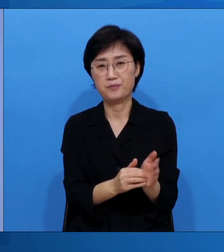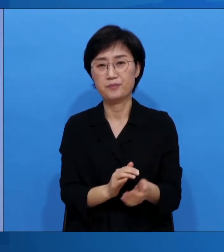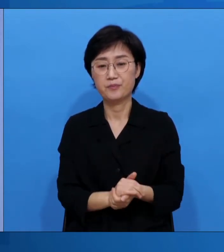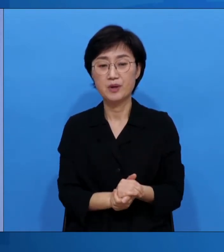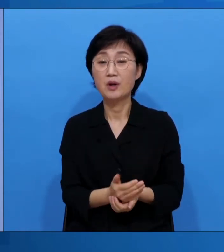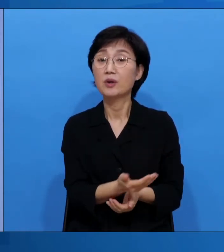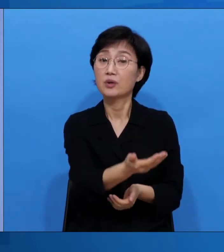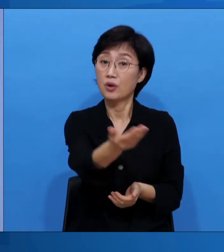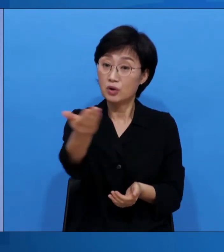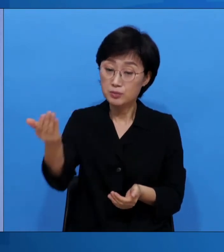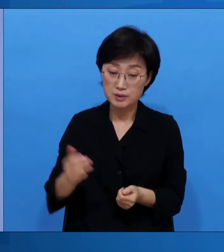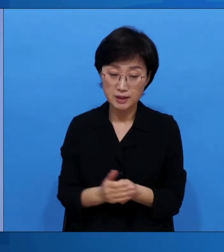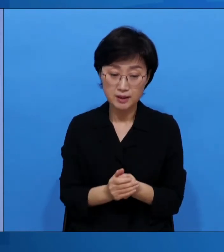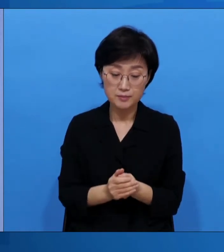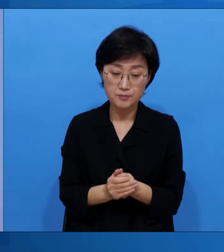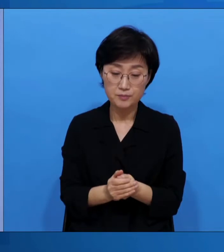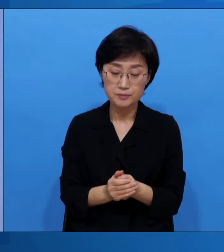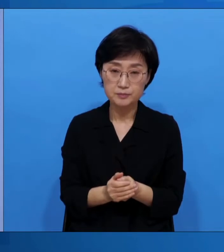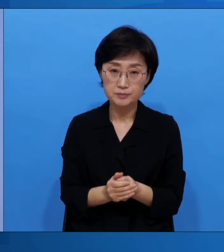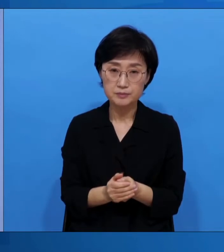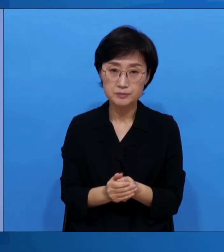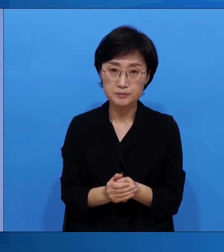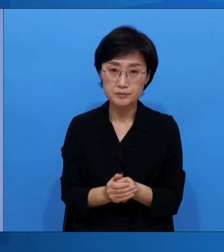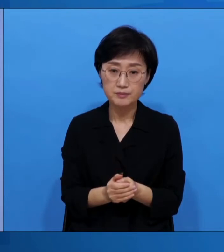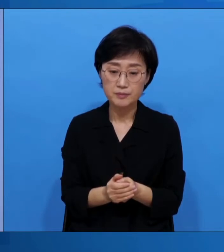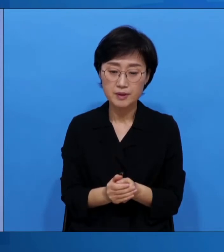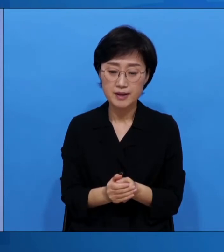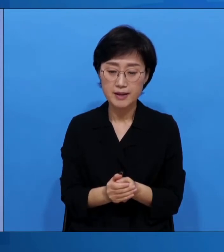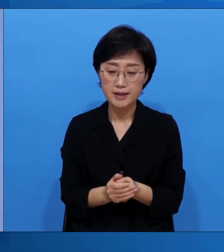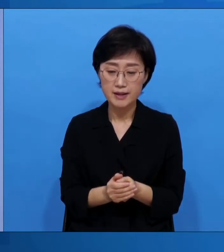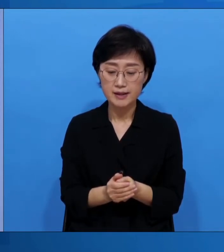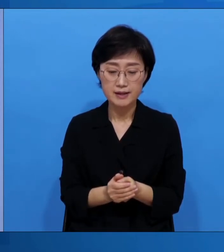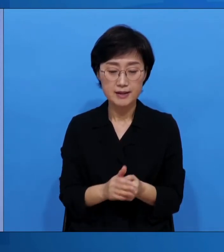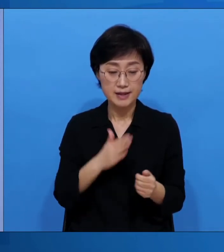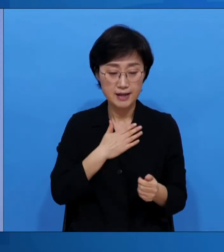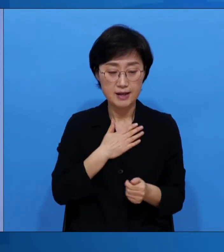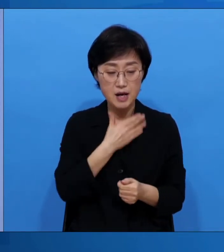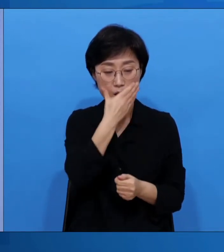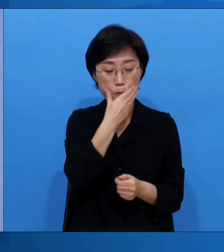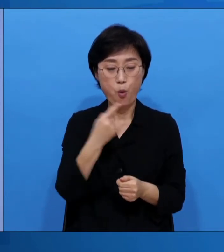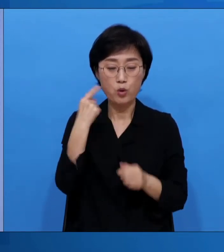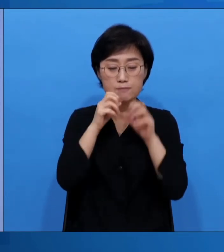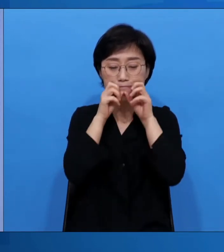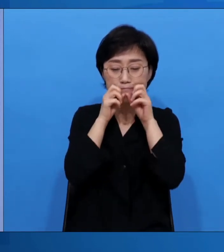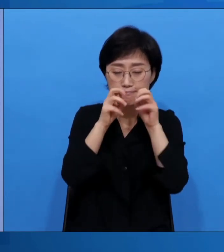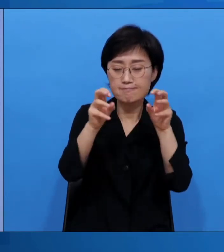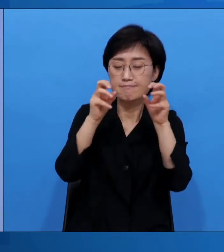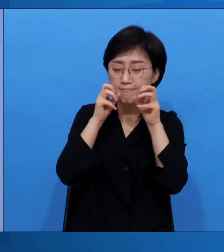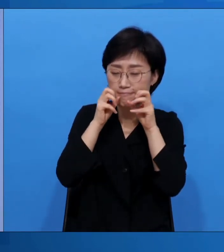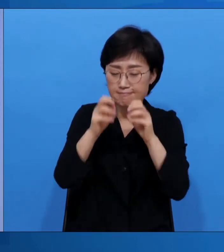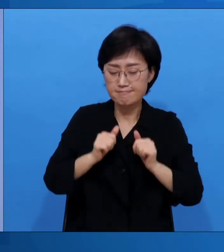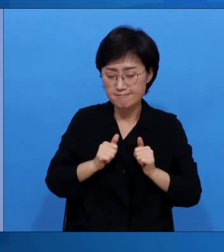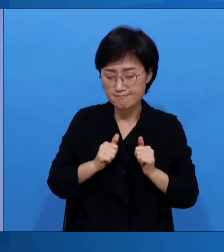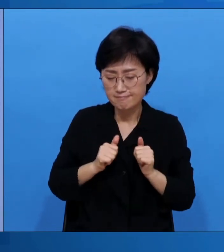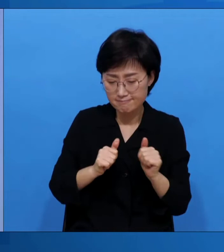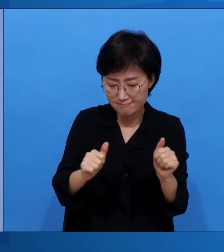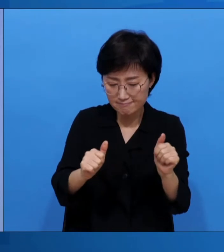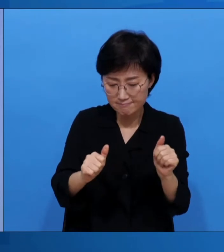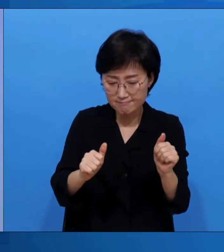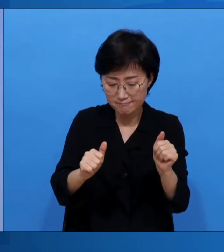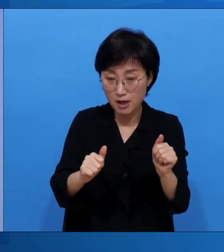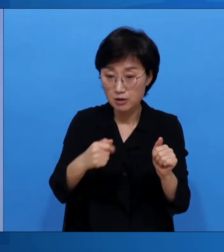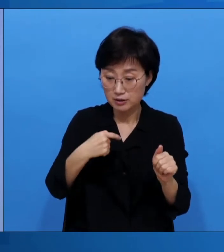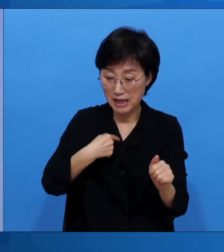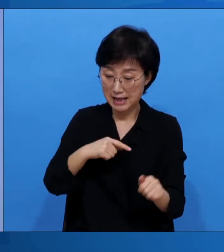하나님의 나라의 이름을 기록될 만한 그 일을 현장에서 하도록 237 나라 현장 살리도록 능력 준 거예요. God is giving you